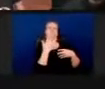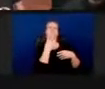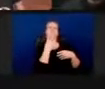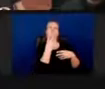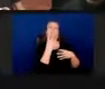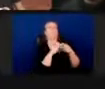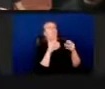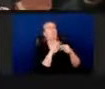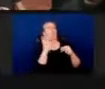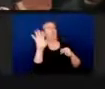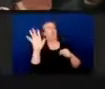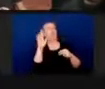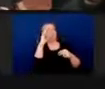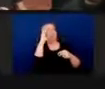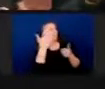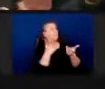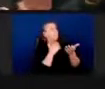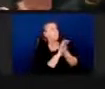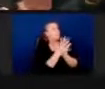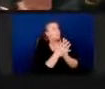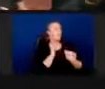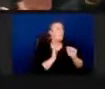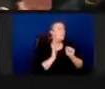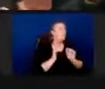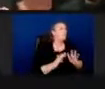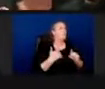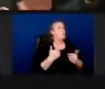wanapozungumza kuhusu ndoto zao,